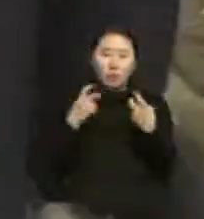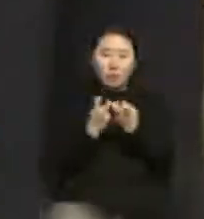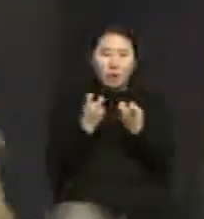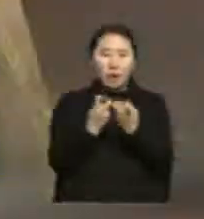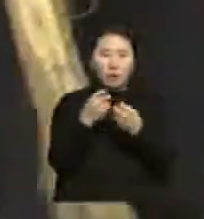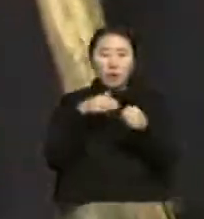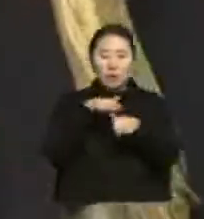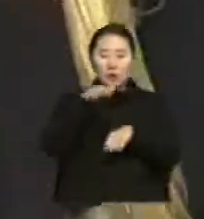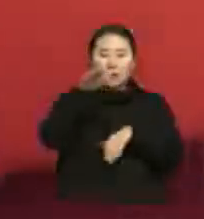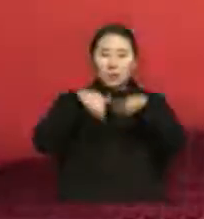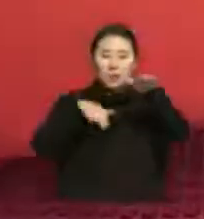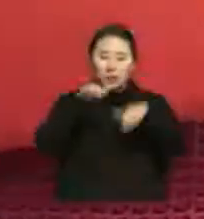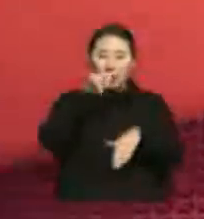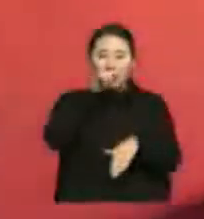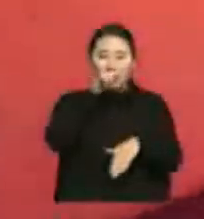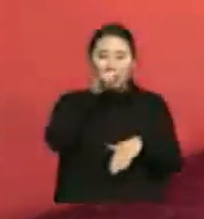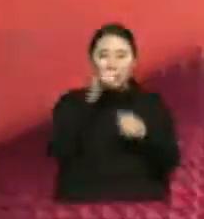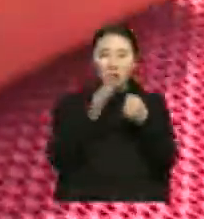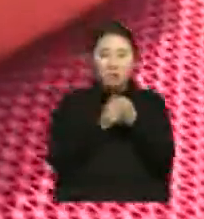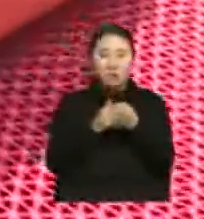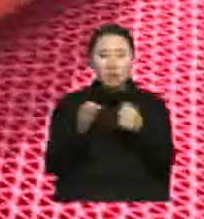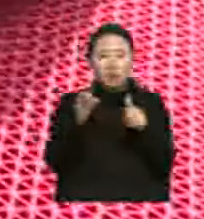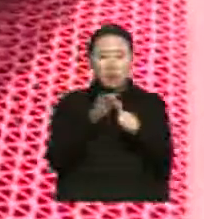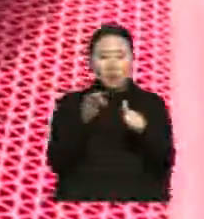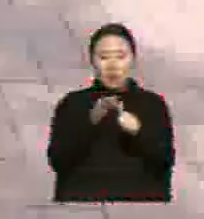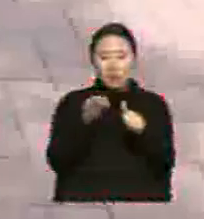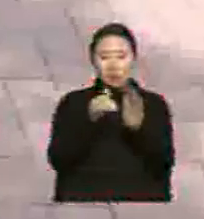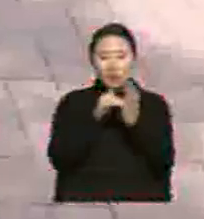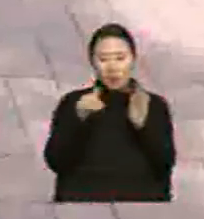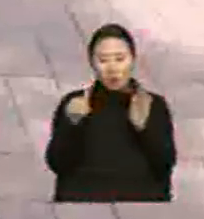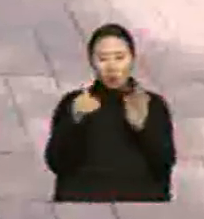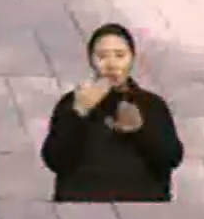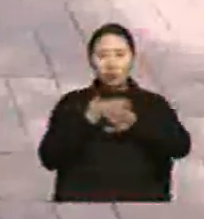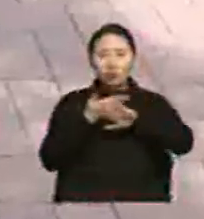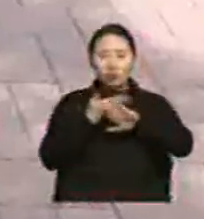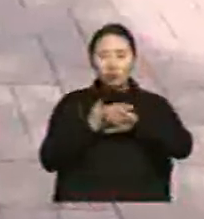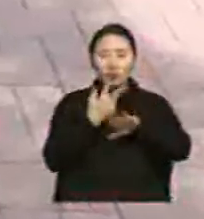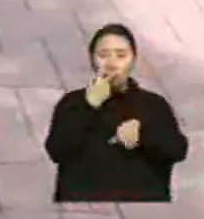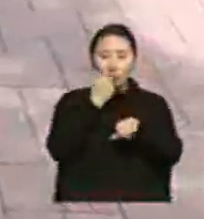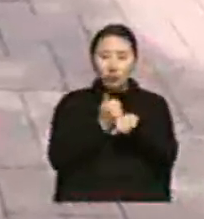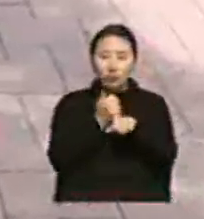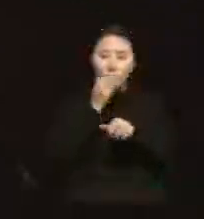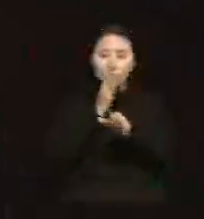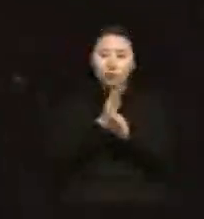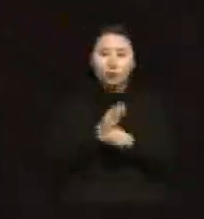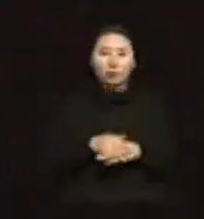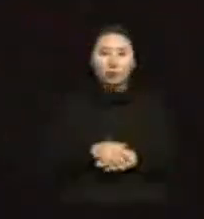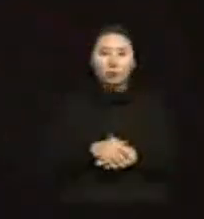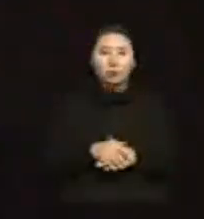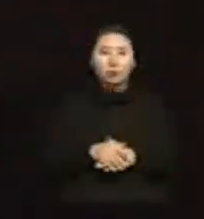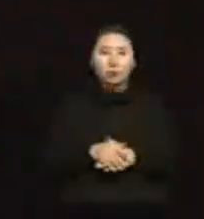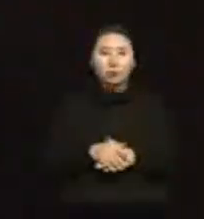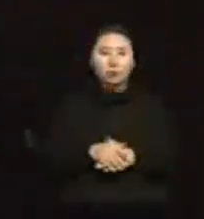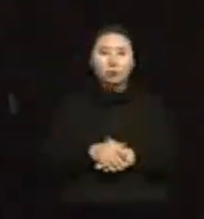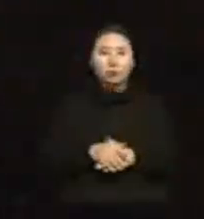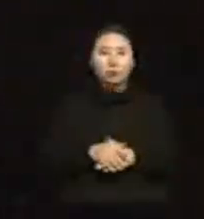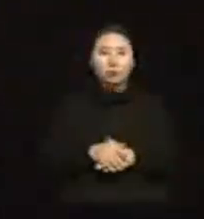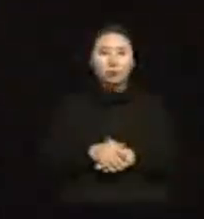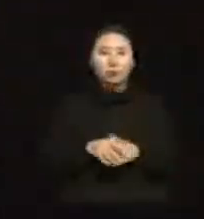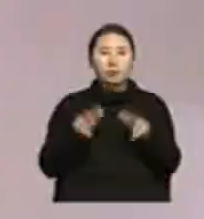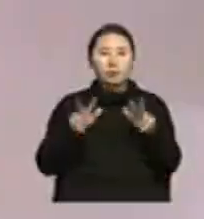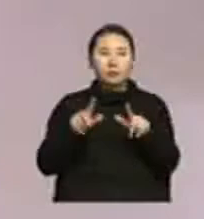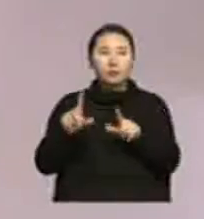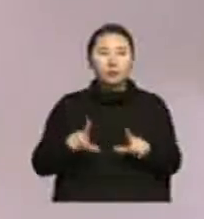방식에서 차이를 보이고 있기 때문에 임금 지급 기준 또한 다르게 적용되고 있다는 점을 덧붙였습니다. 특히